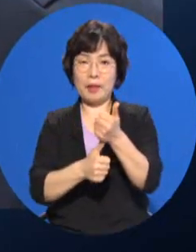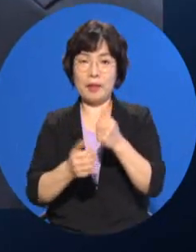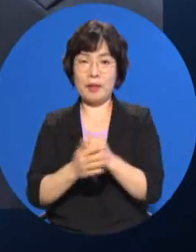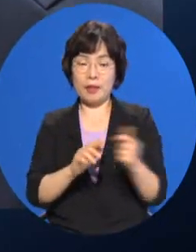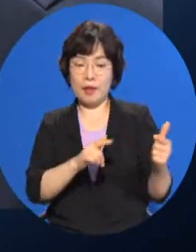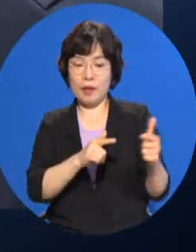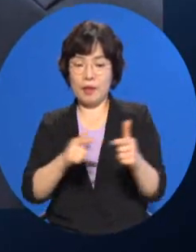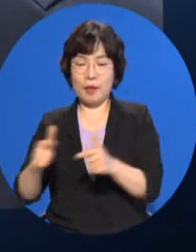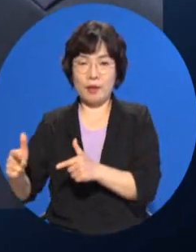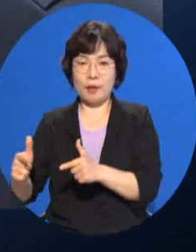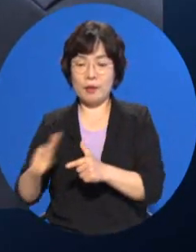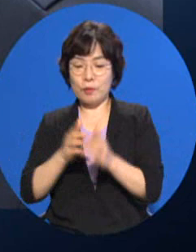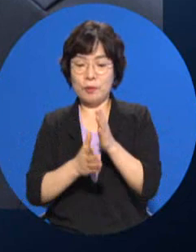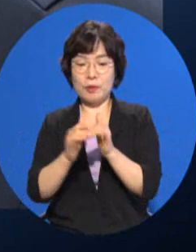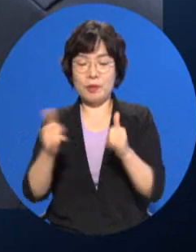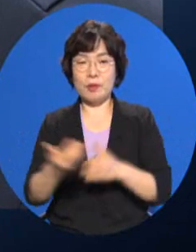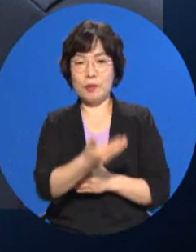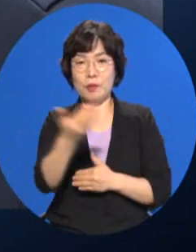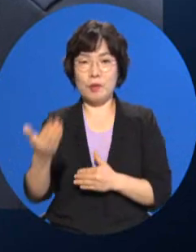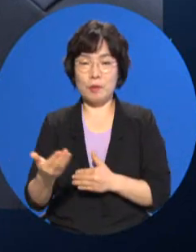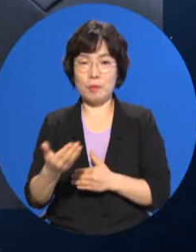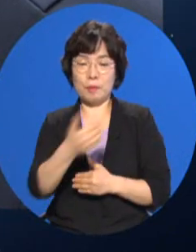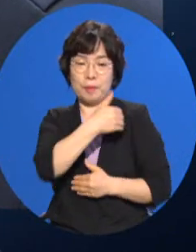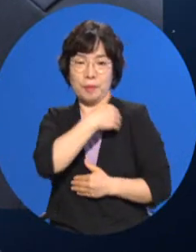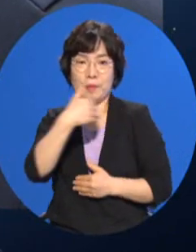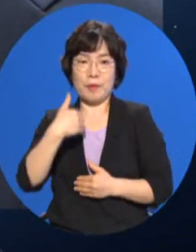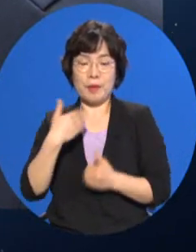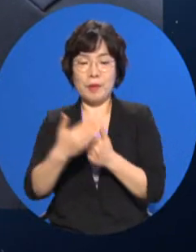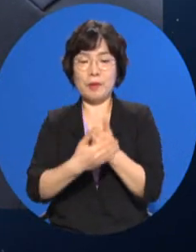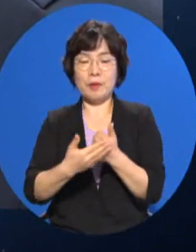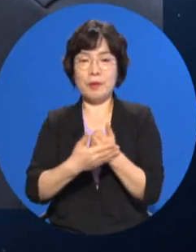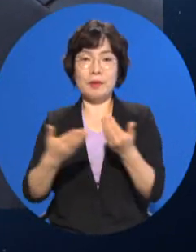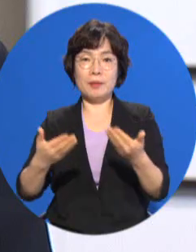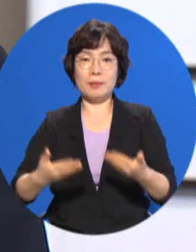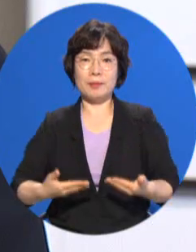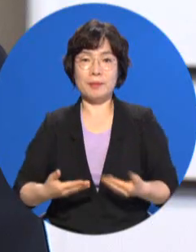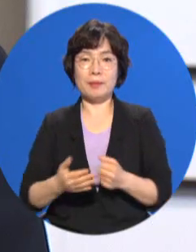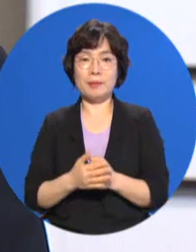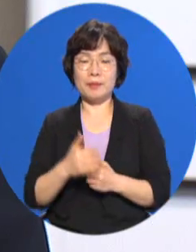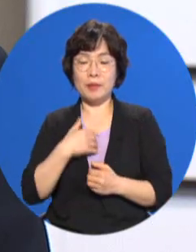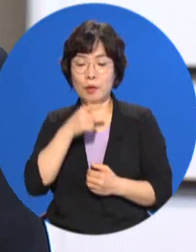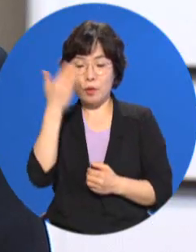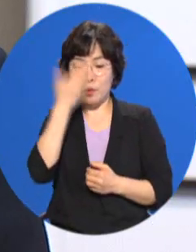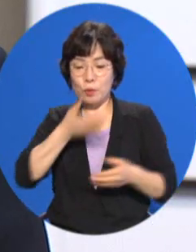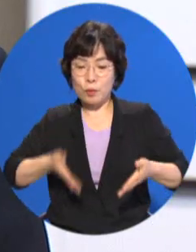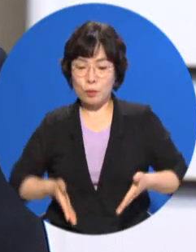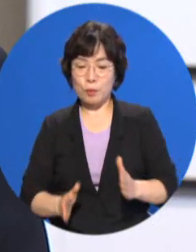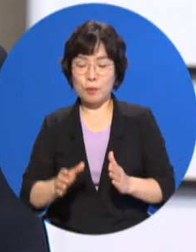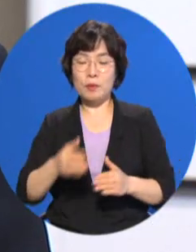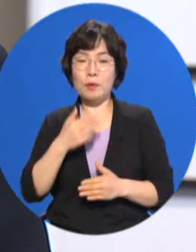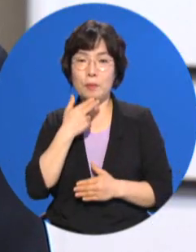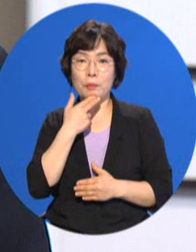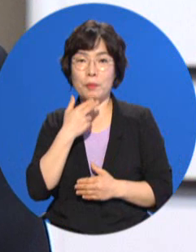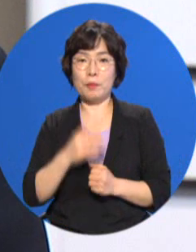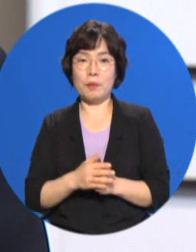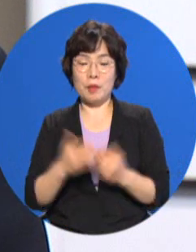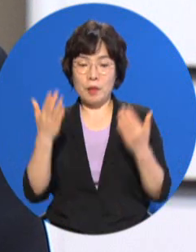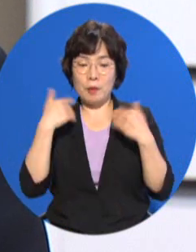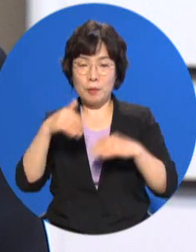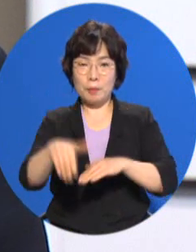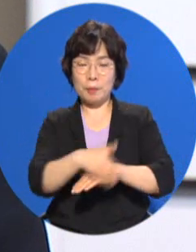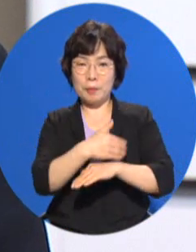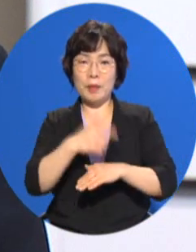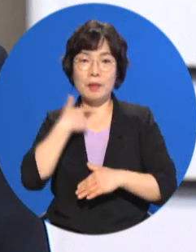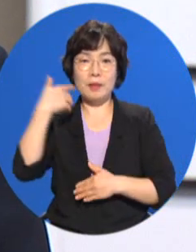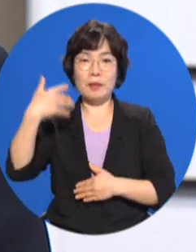이렇게 정말 우리 여수 시민들로부터 과분한 은혜를 입었습니다. 제가 여수에서 태어나지도 않았고 학교도 다니지